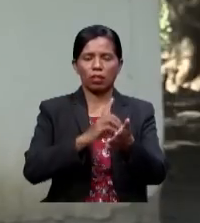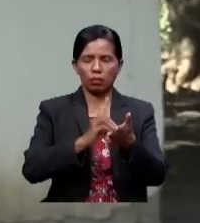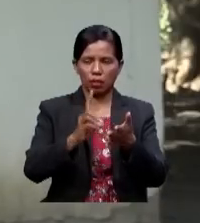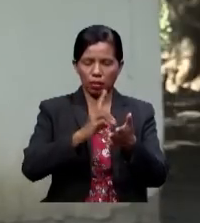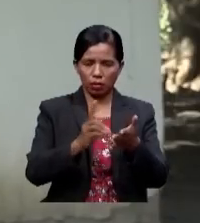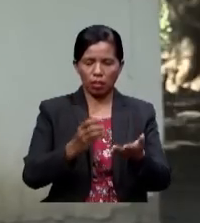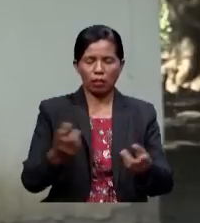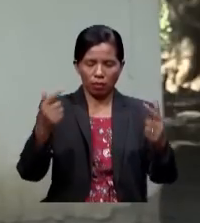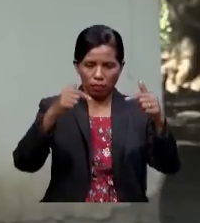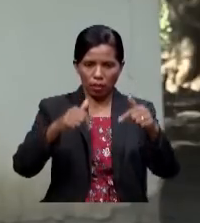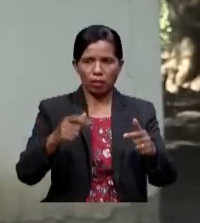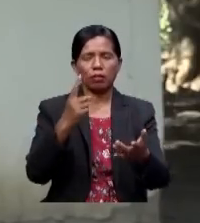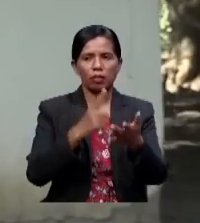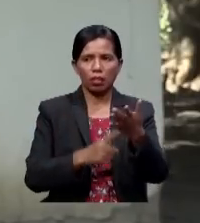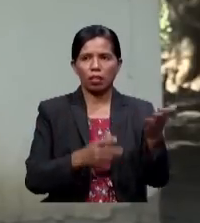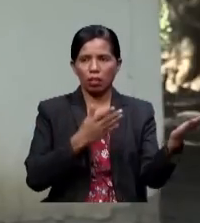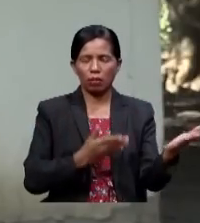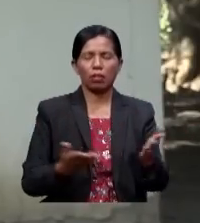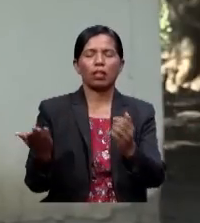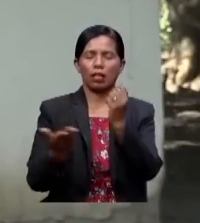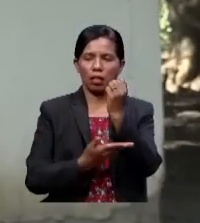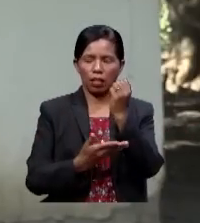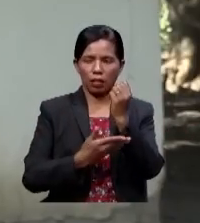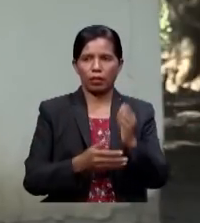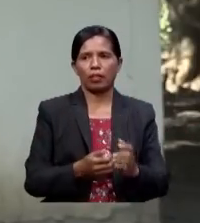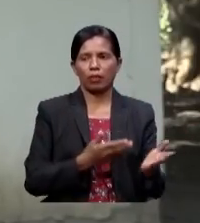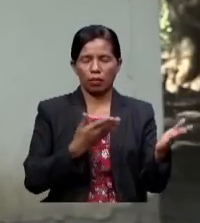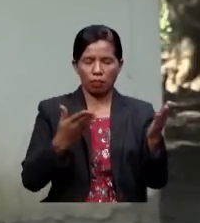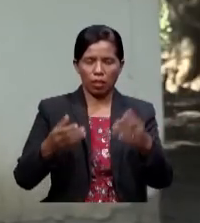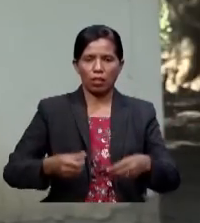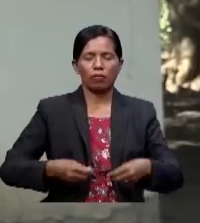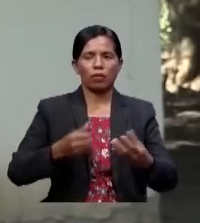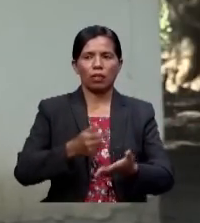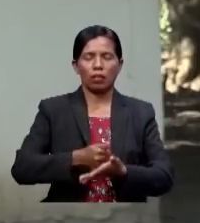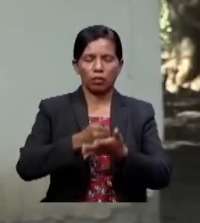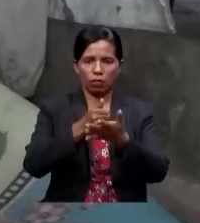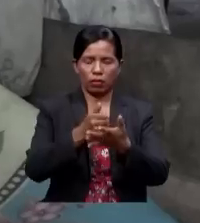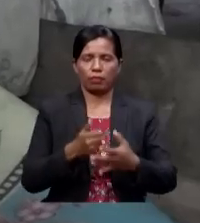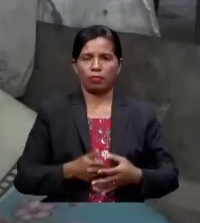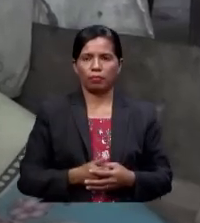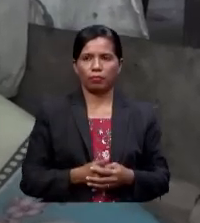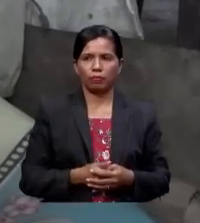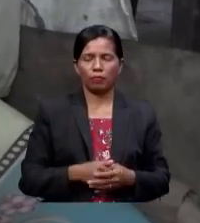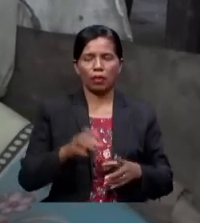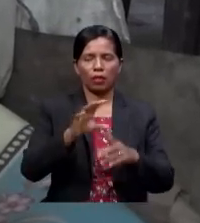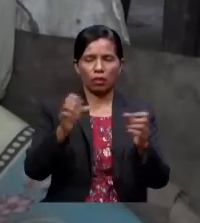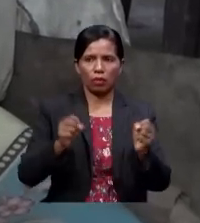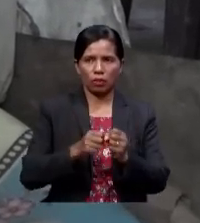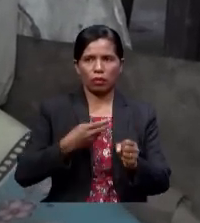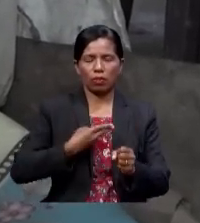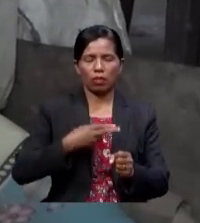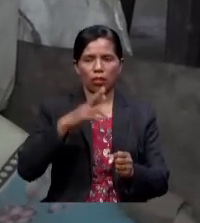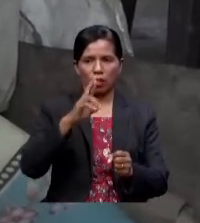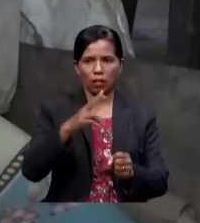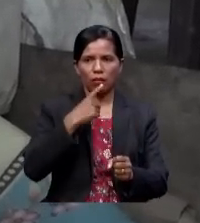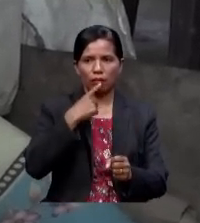pokoknya seda ai ho tu niluri mai kiras, mus nii batena ba. Sefi Sukuhera Antonino